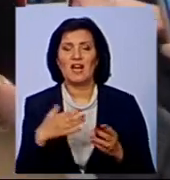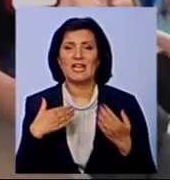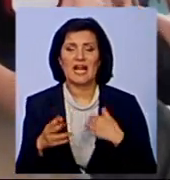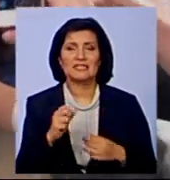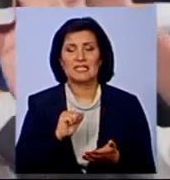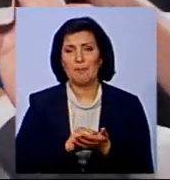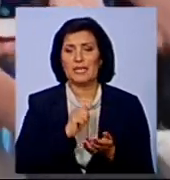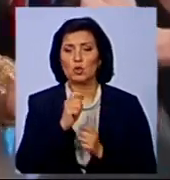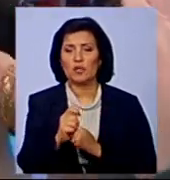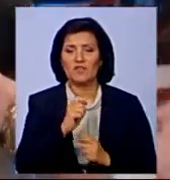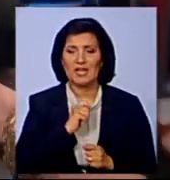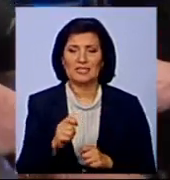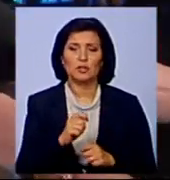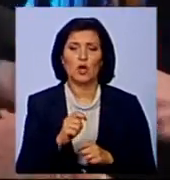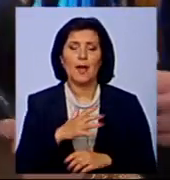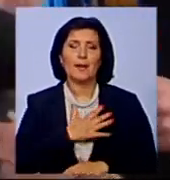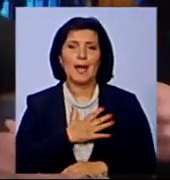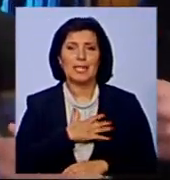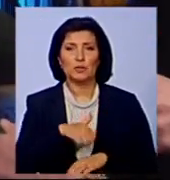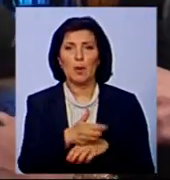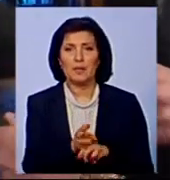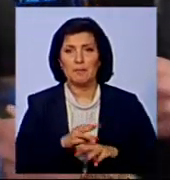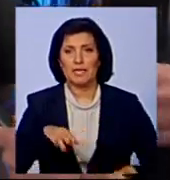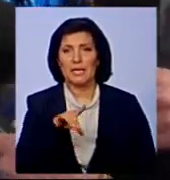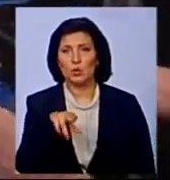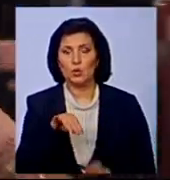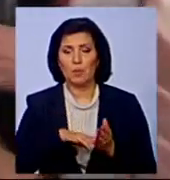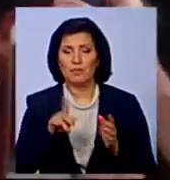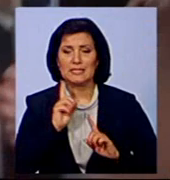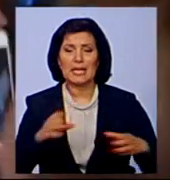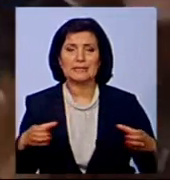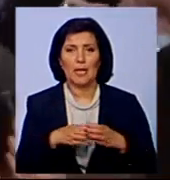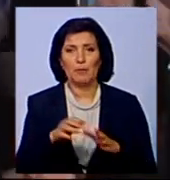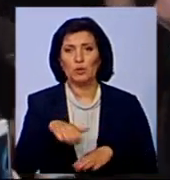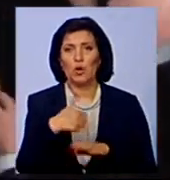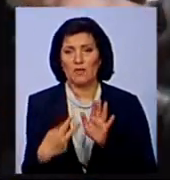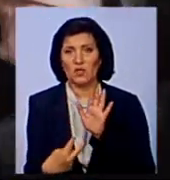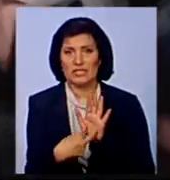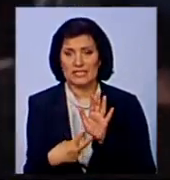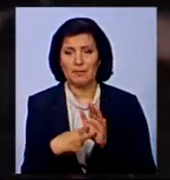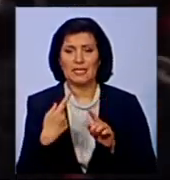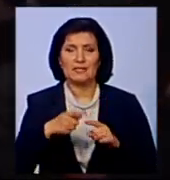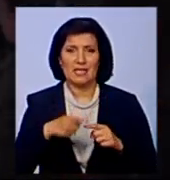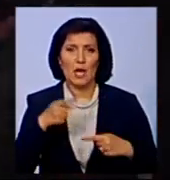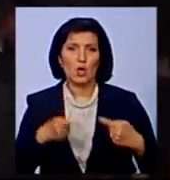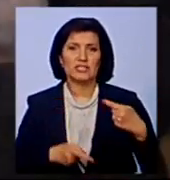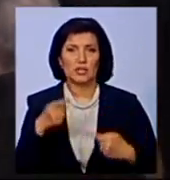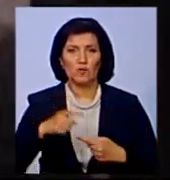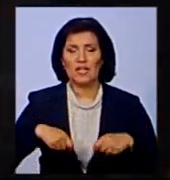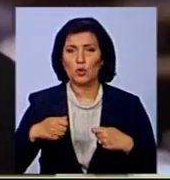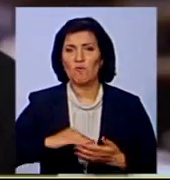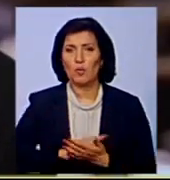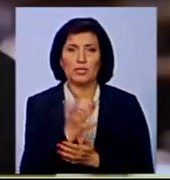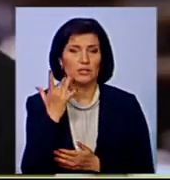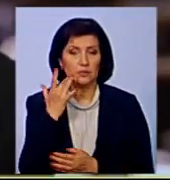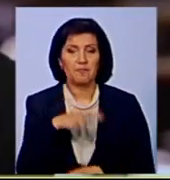прес-конференцію канадського прем'єра Трюдо після саміту Великої сімки, де той розкритикував торгову політику США.